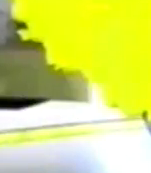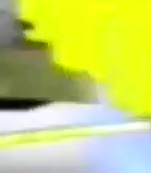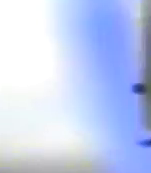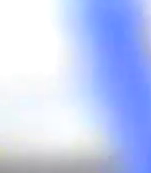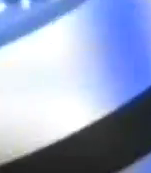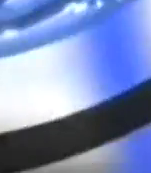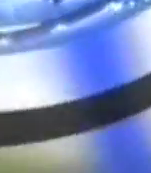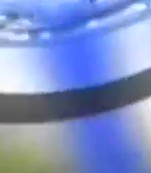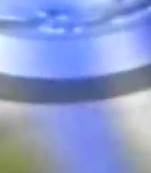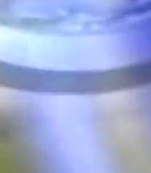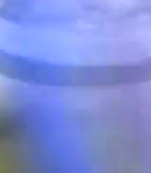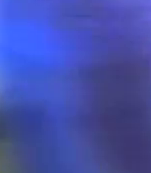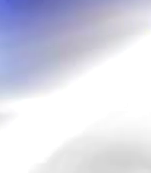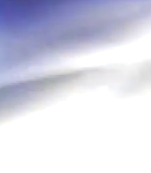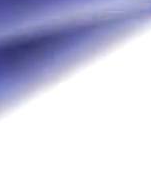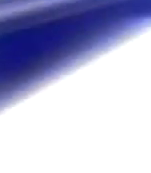Музика